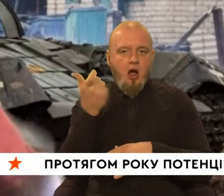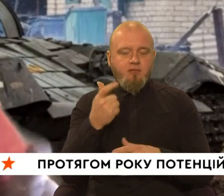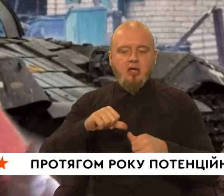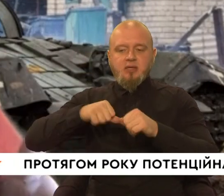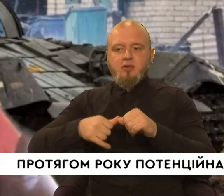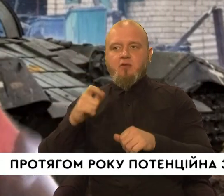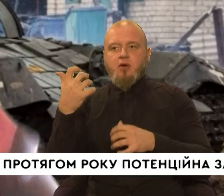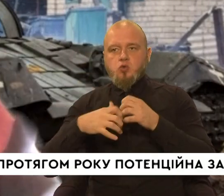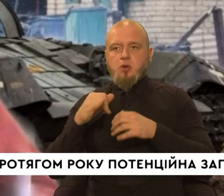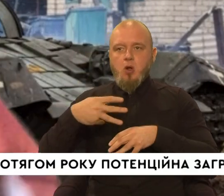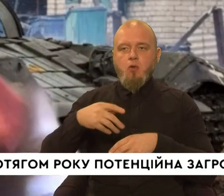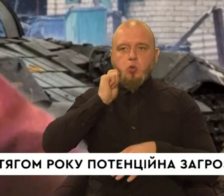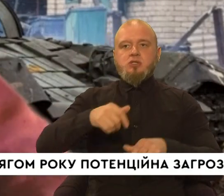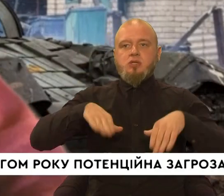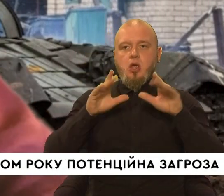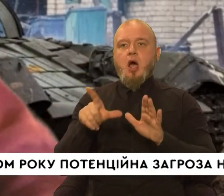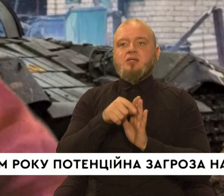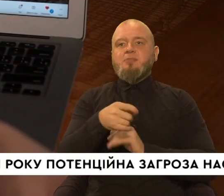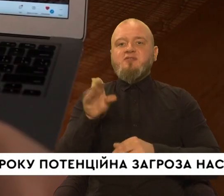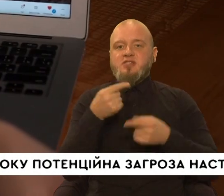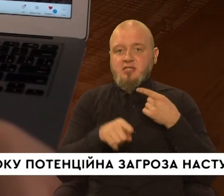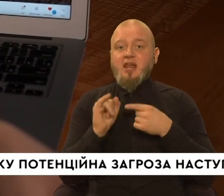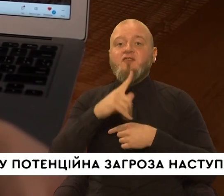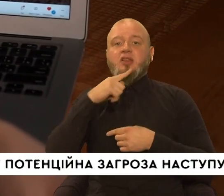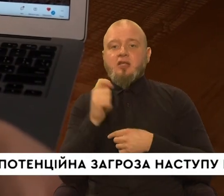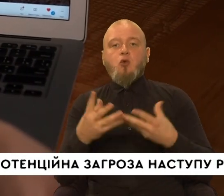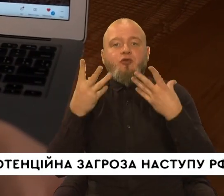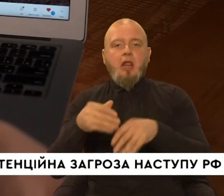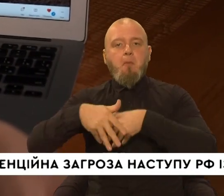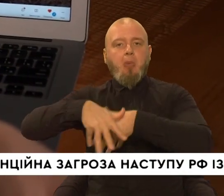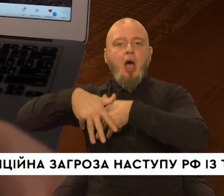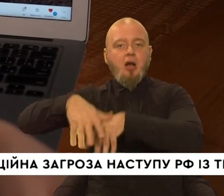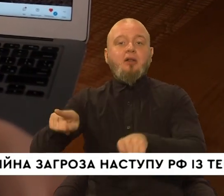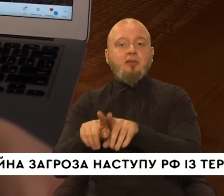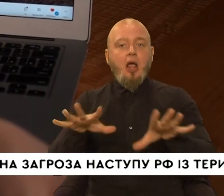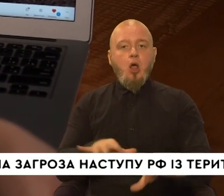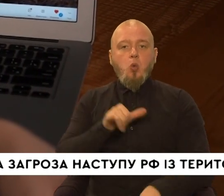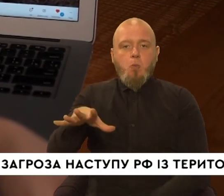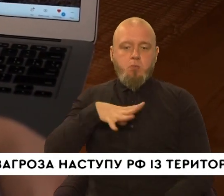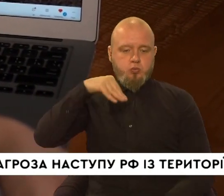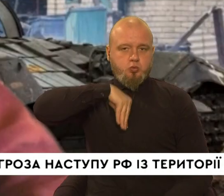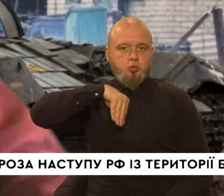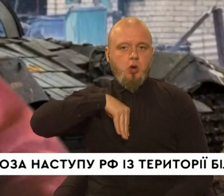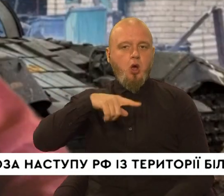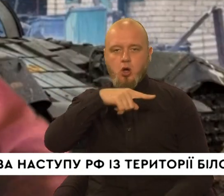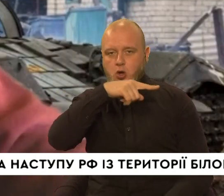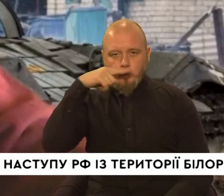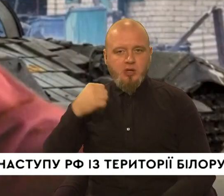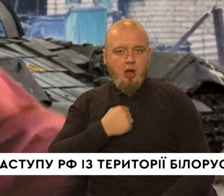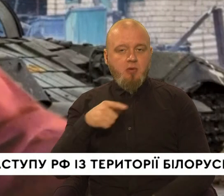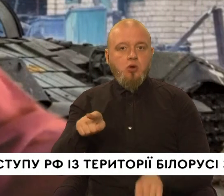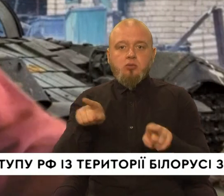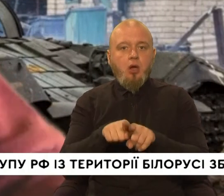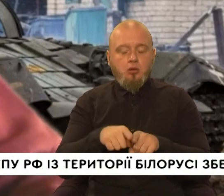Миколаєві, українці здаються, а з ними всі інші. І в неділю, в день, парад. Ось такий був моральний дух російської армії. Вона так